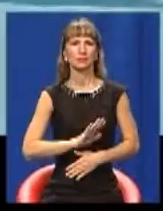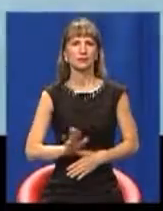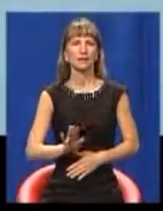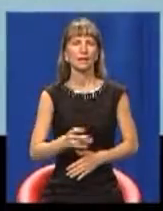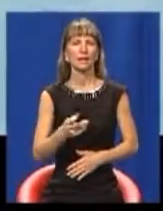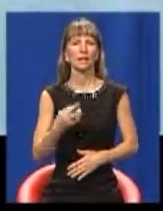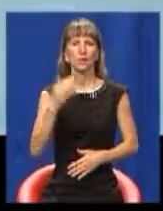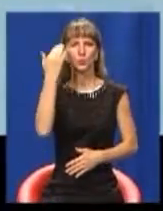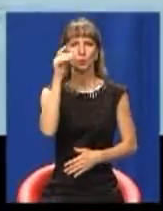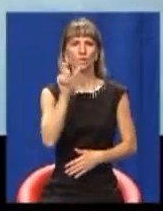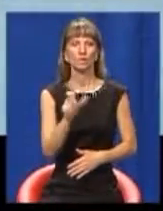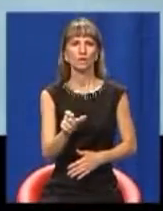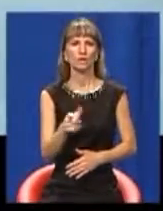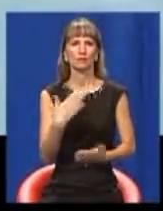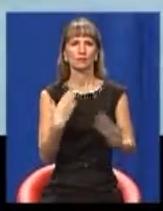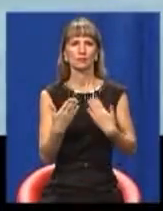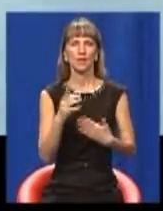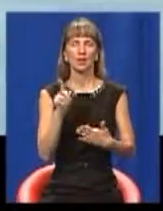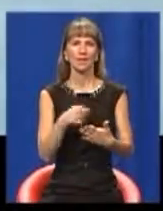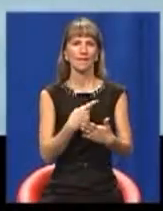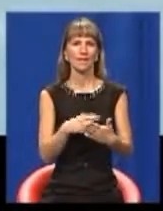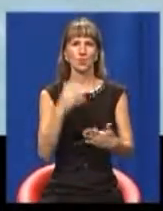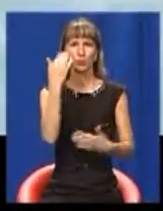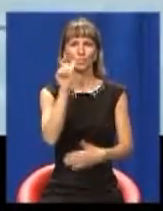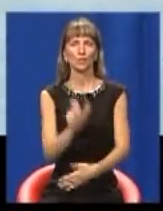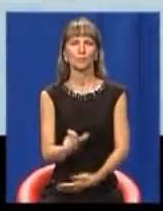але до сторонніх ставляться недовірливо.